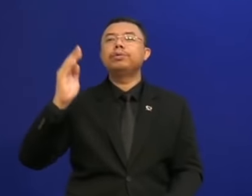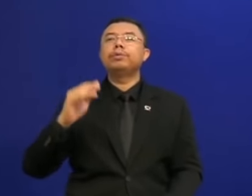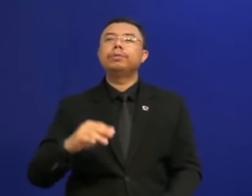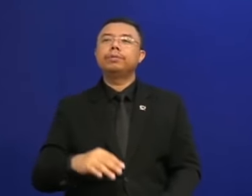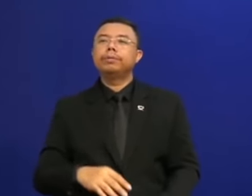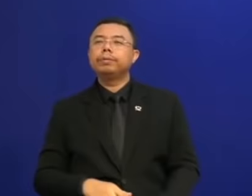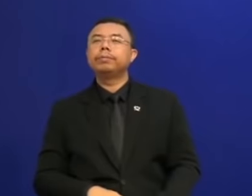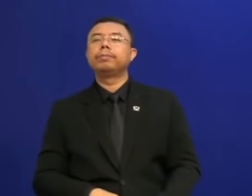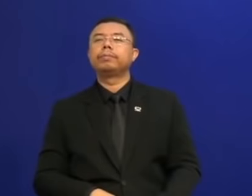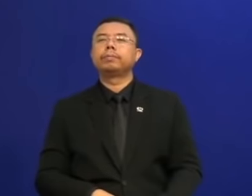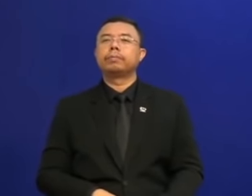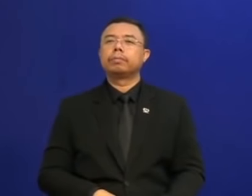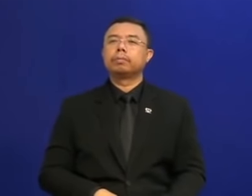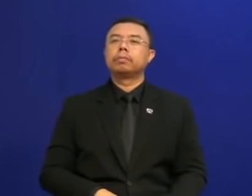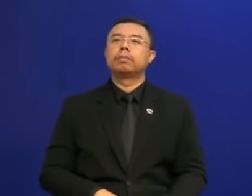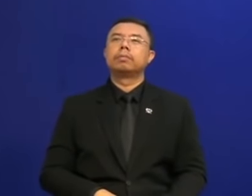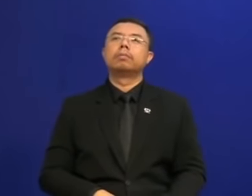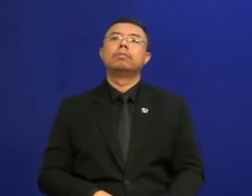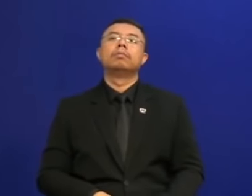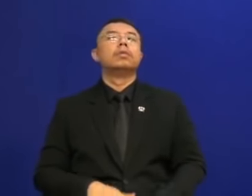setiamu.